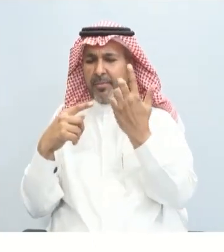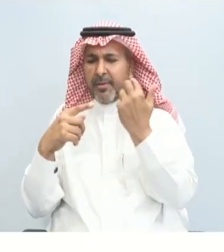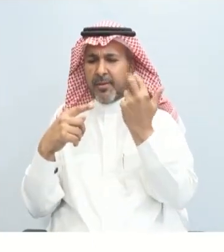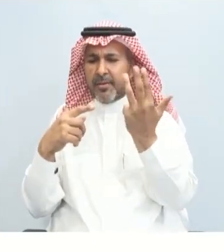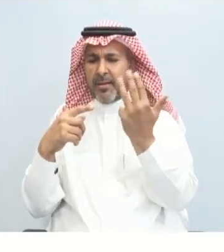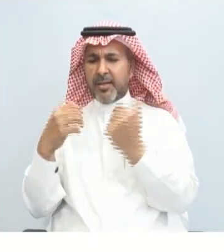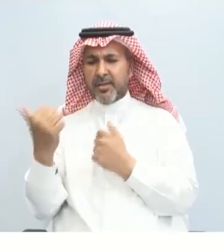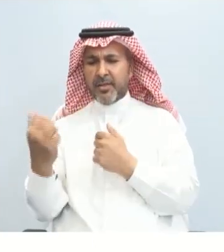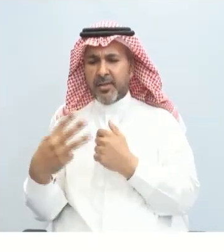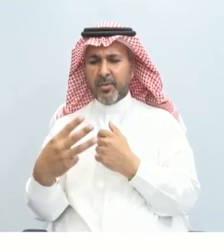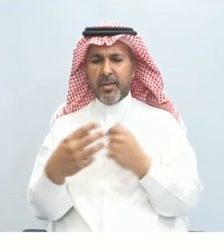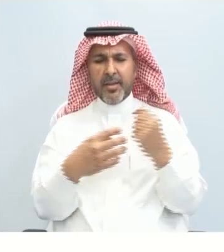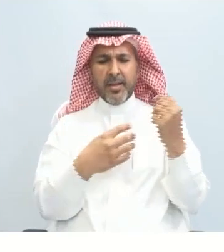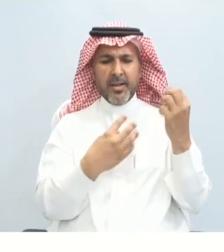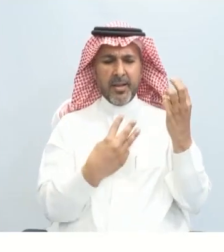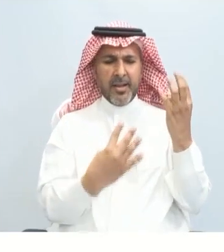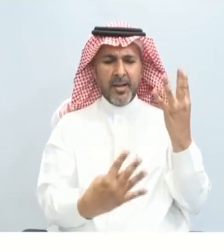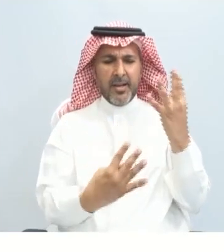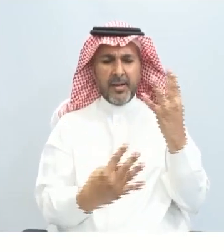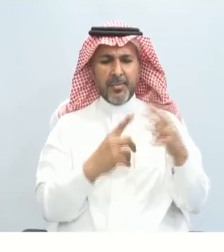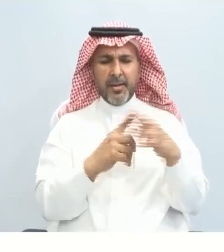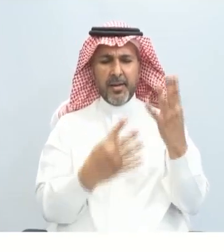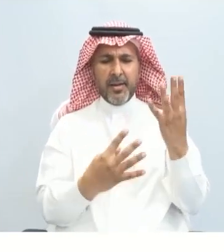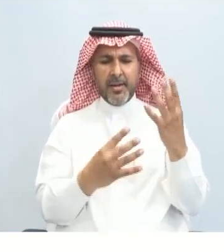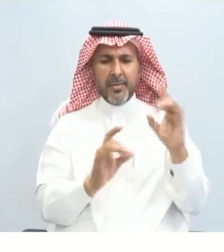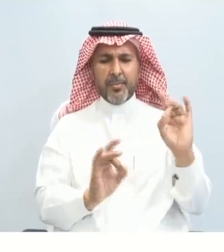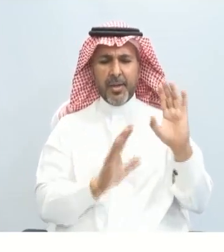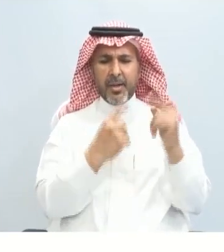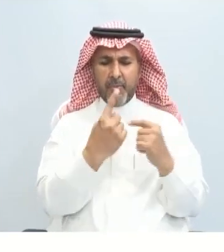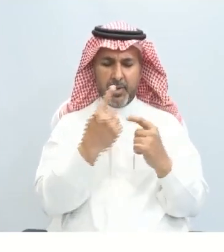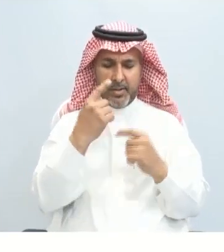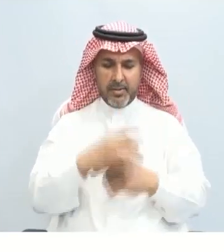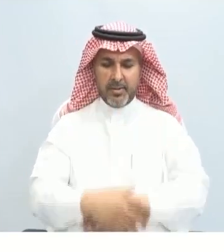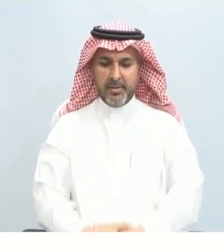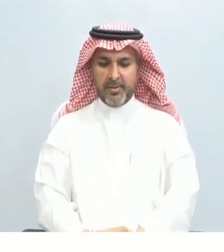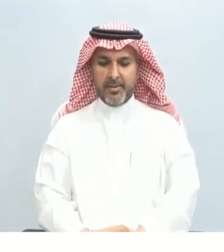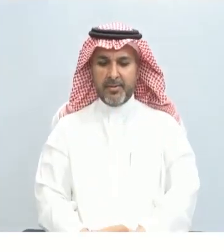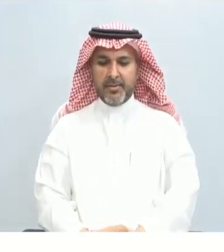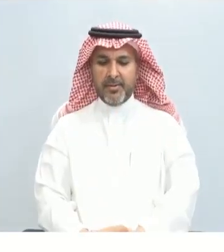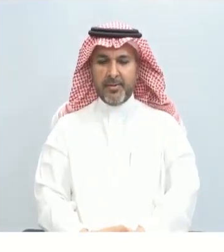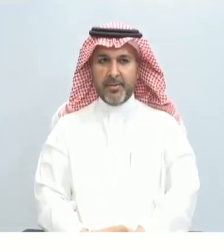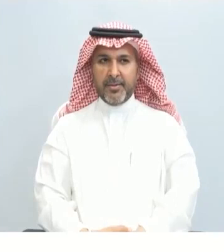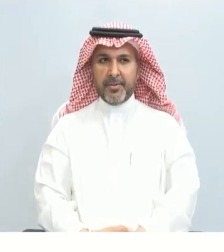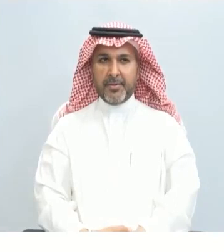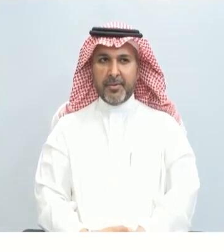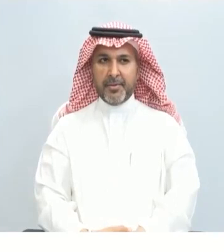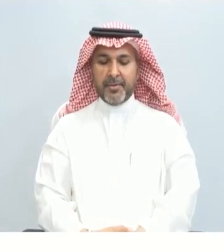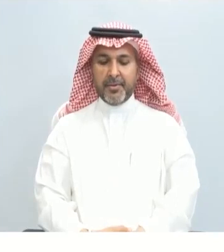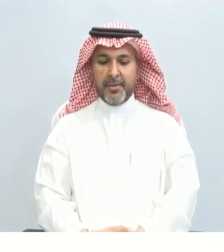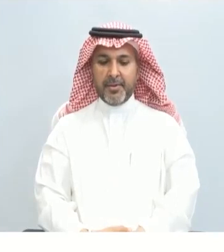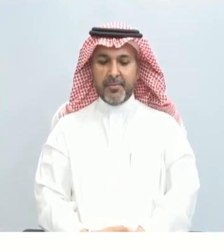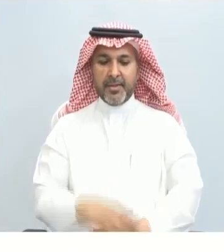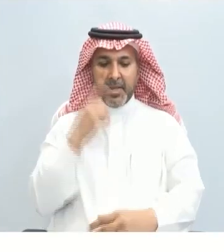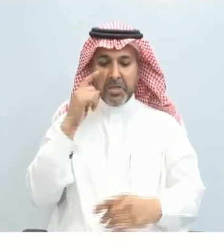طبعا مستبعد وبالتالي باخذ انا فقط الحل الموجب هو المقبول بينما الحل السالب سيكون حلا